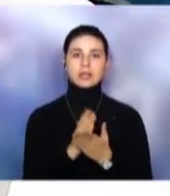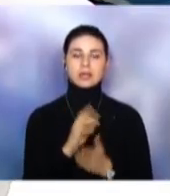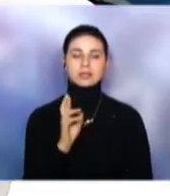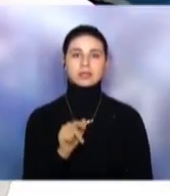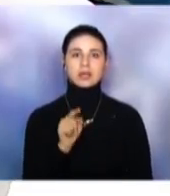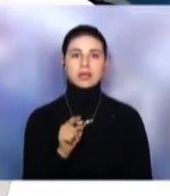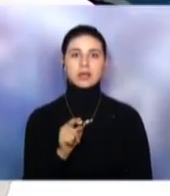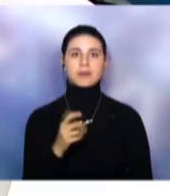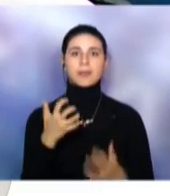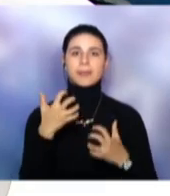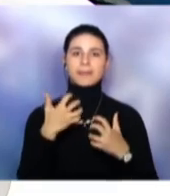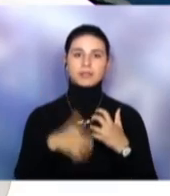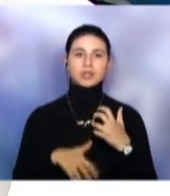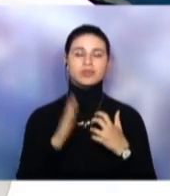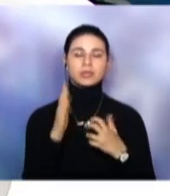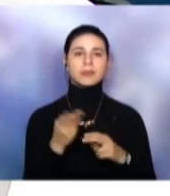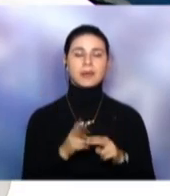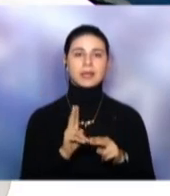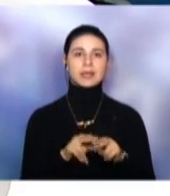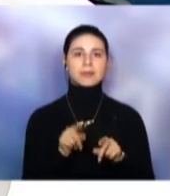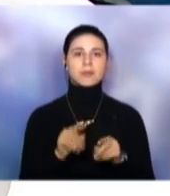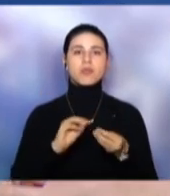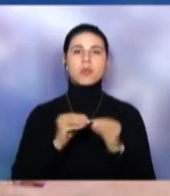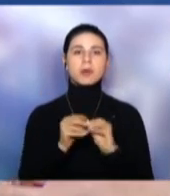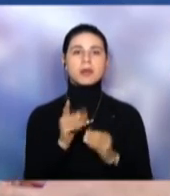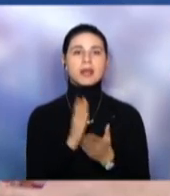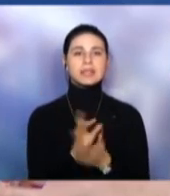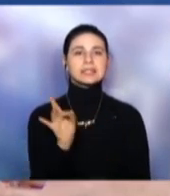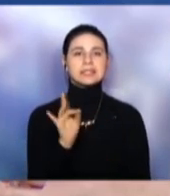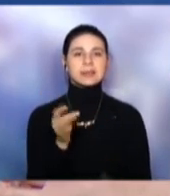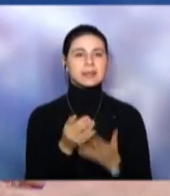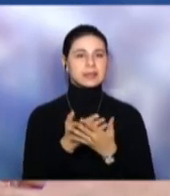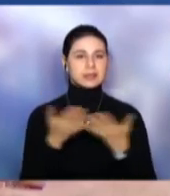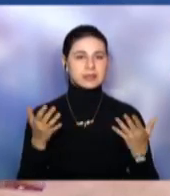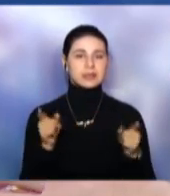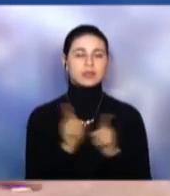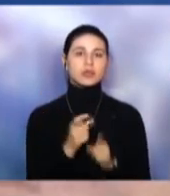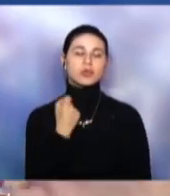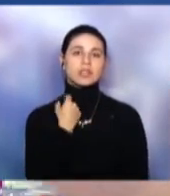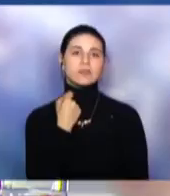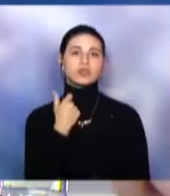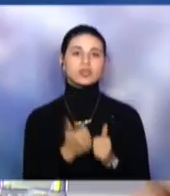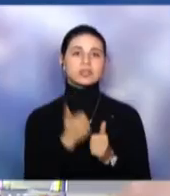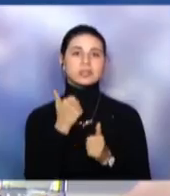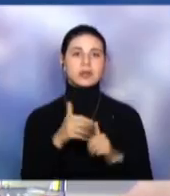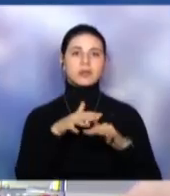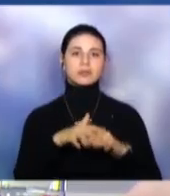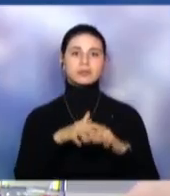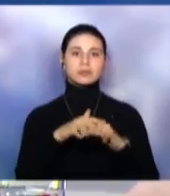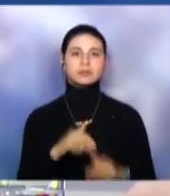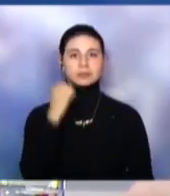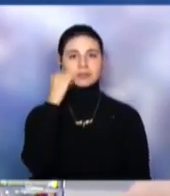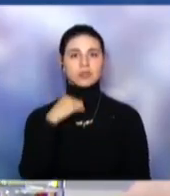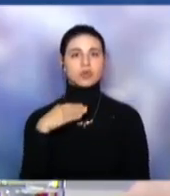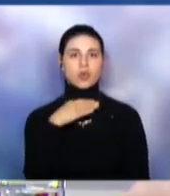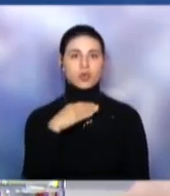სხვათაშორის ანეიტრალებს იმ თავისუფალ რადიკალებს, რომელიც არის ხოლმე მასში, ისევე როგორც ღვინოში წინასწარ დამარინადება. ეს ჩვენმა წინაპრებმა